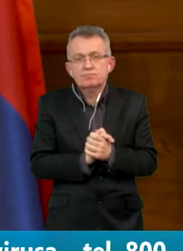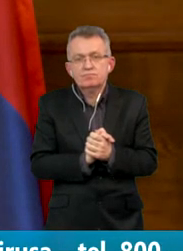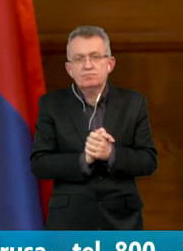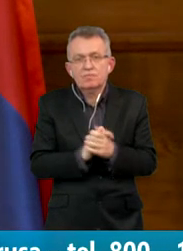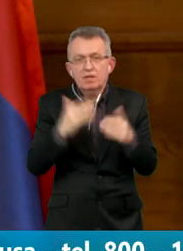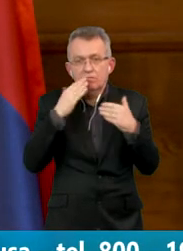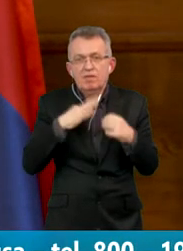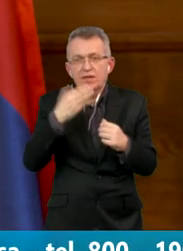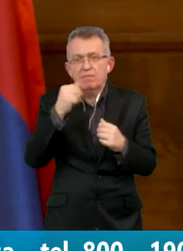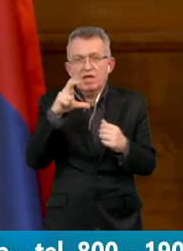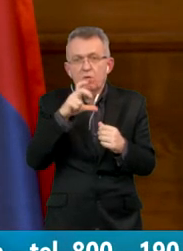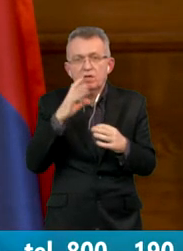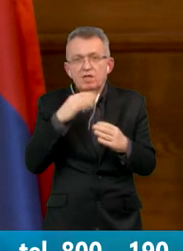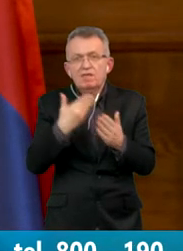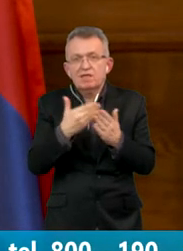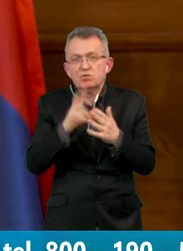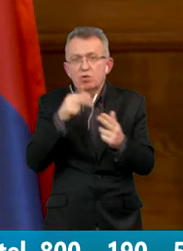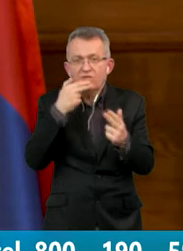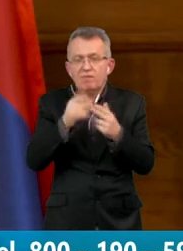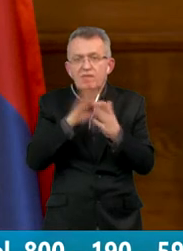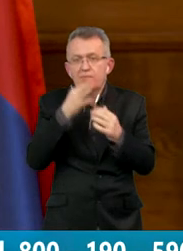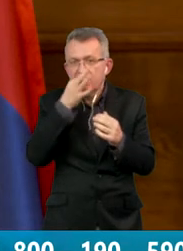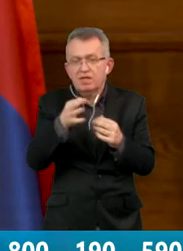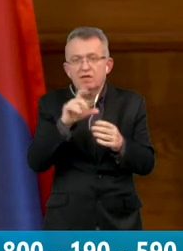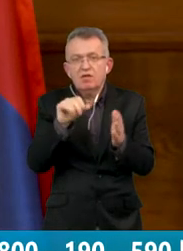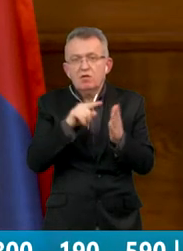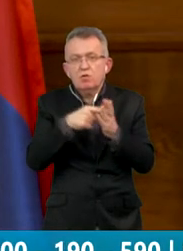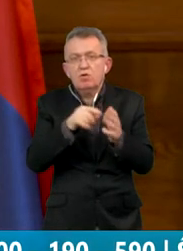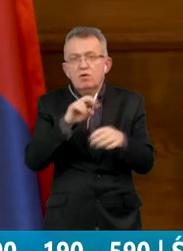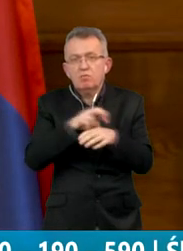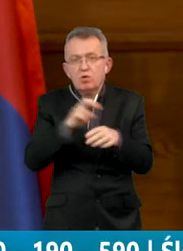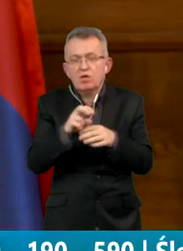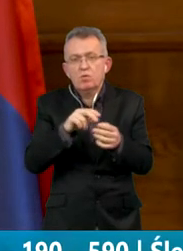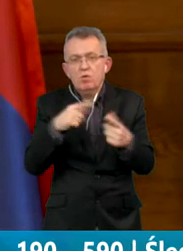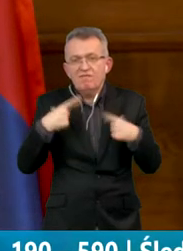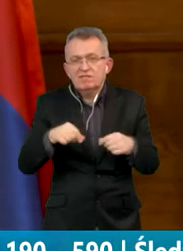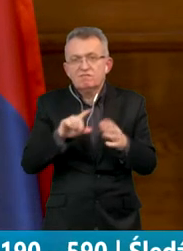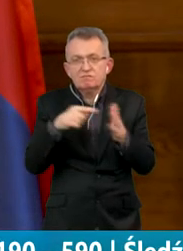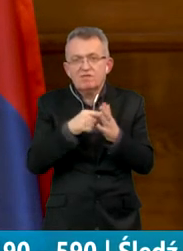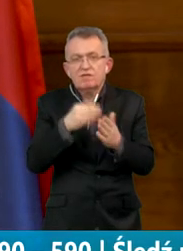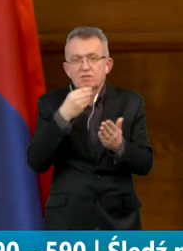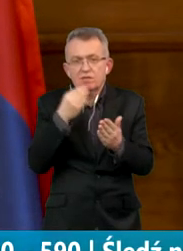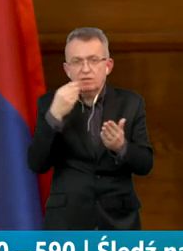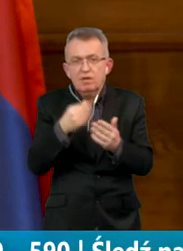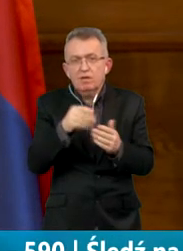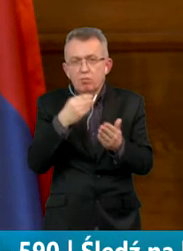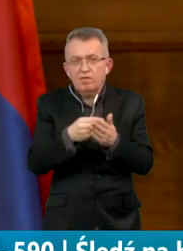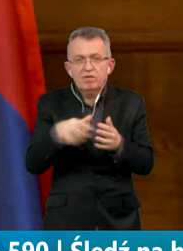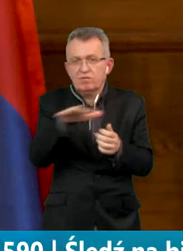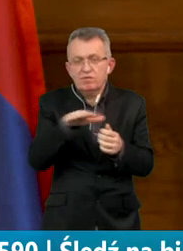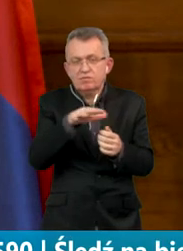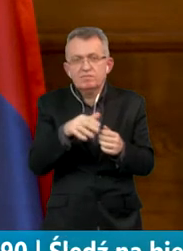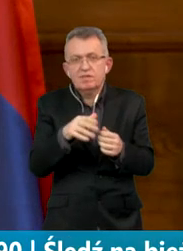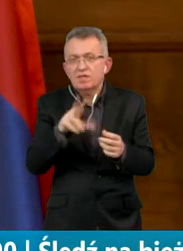Pan Michał, panie prezydencie, dlaczego nie odpowiada pan na pytanie dotyczące projektu obywatelskiego w sprawie strefy płatnego parkowania? No